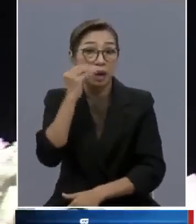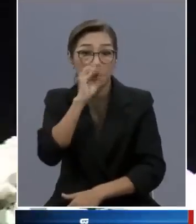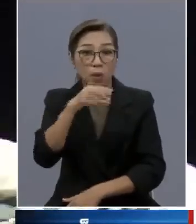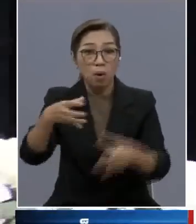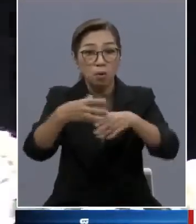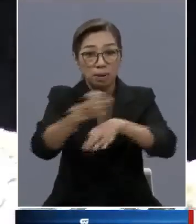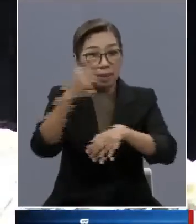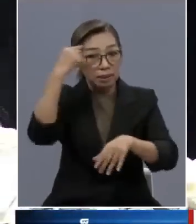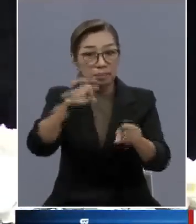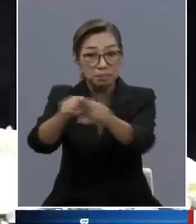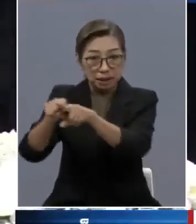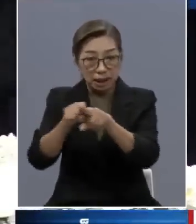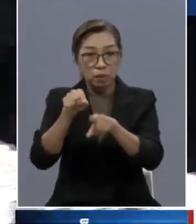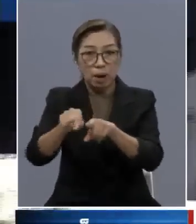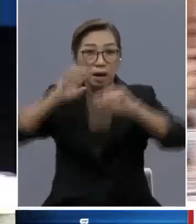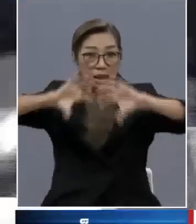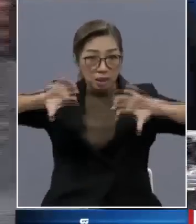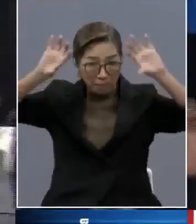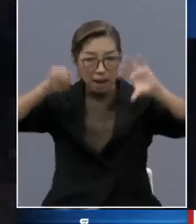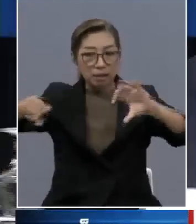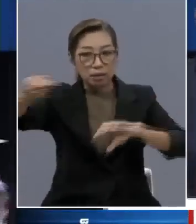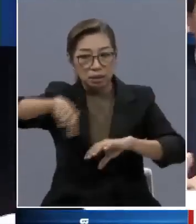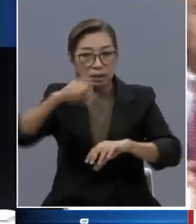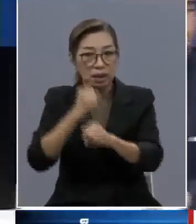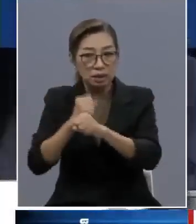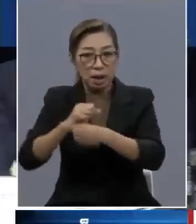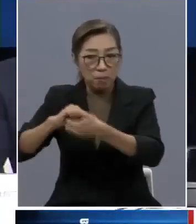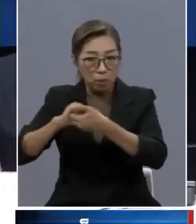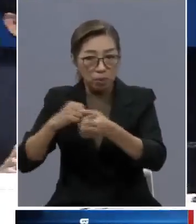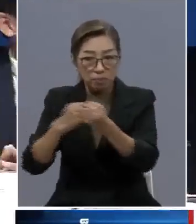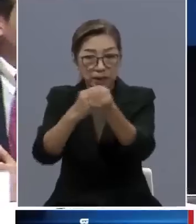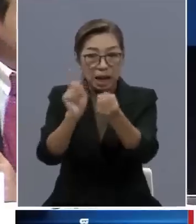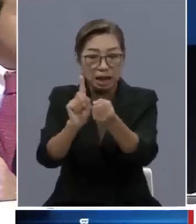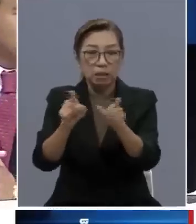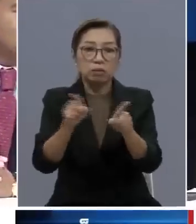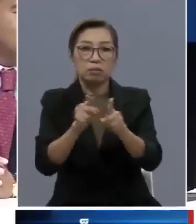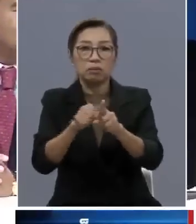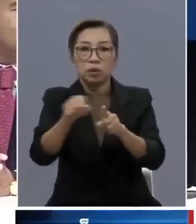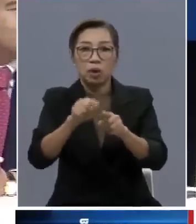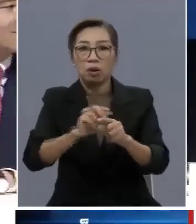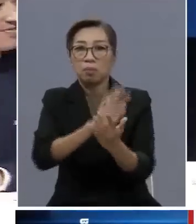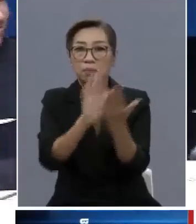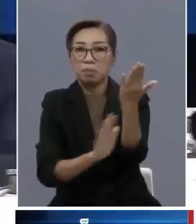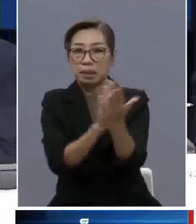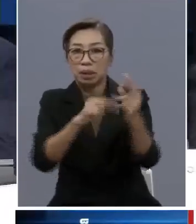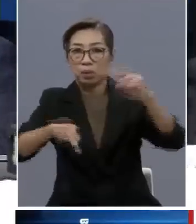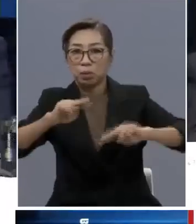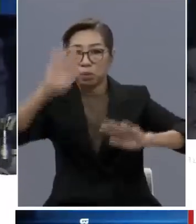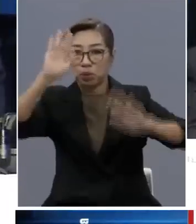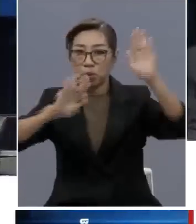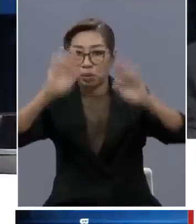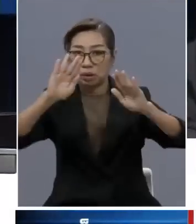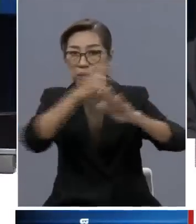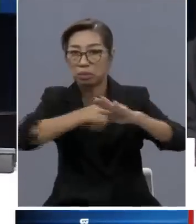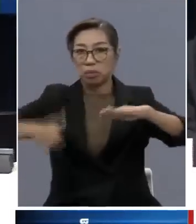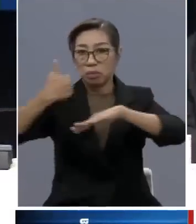คเห็นร่วมกันว่าภารกิจของรัฐบาลทุกพรรคที่จะผลักดันร่วมกันนั้นต้องไม่กระทบกับรูปแบบของรัฐและการปกครองในระบอบประชาธิปไตย